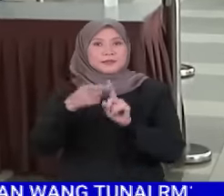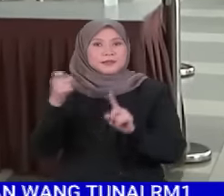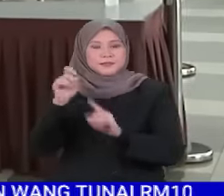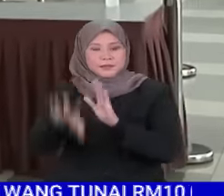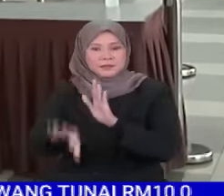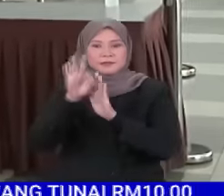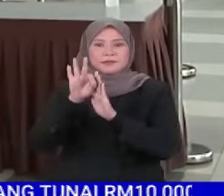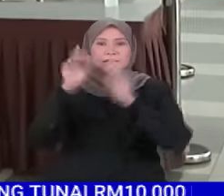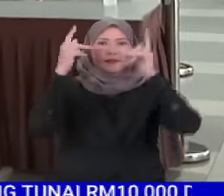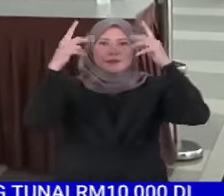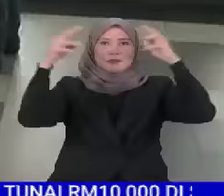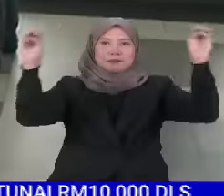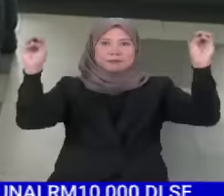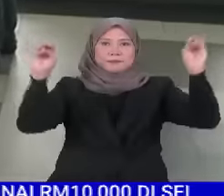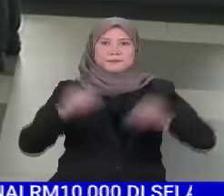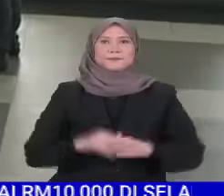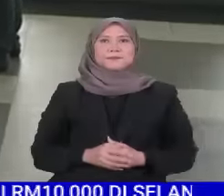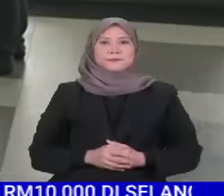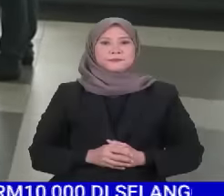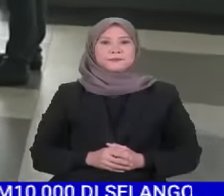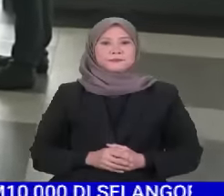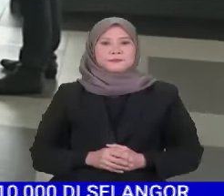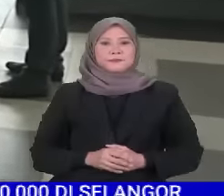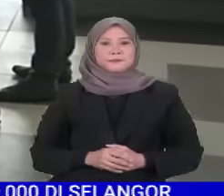lentikan jika ada bakteri